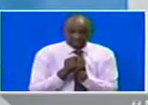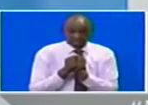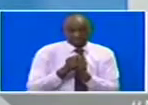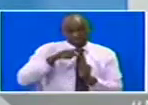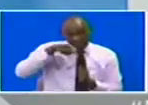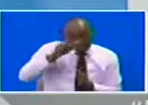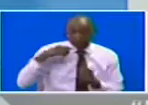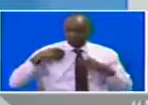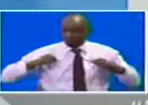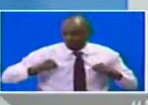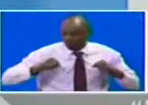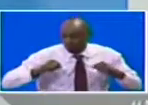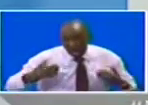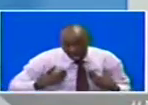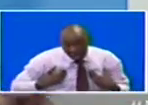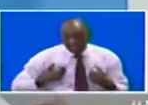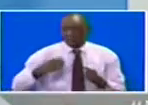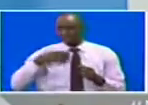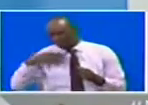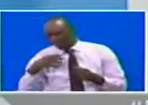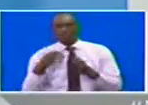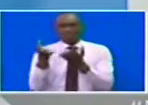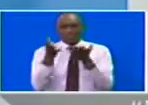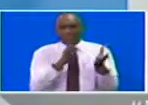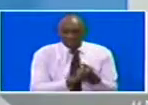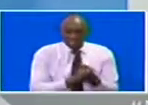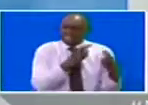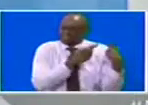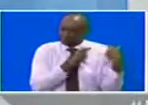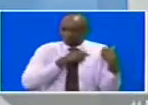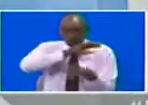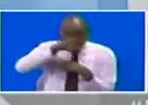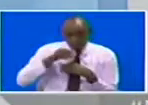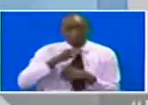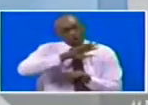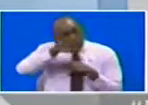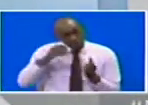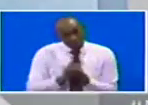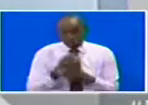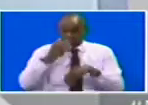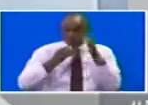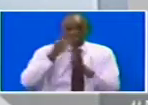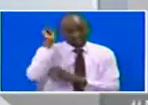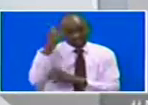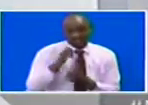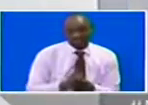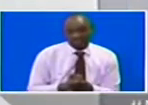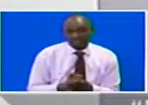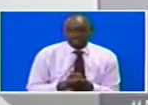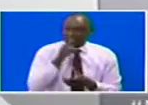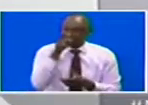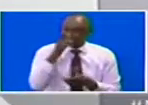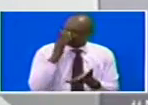Wasukuma mkokoteni, mahasla, ni jukumu letu sote kujenga Kenya.